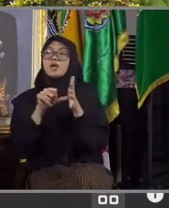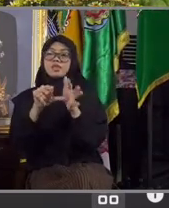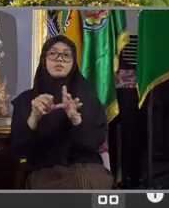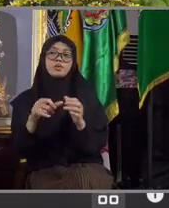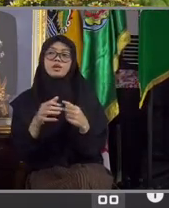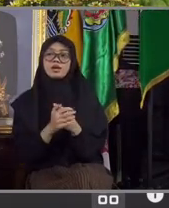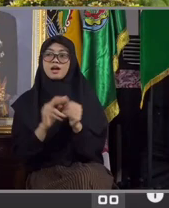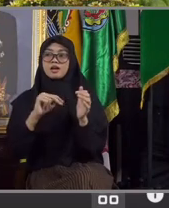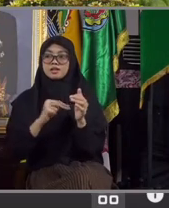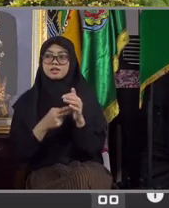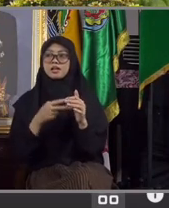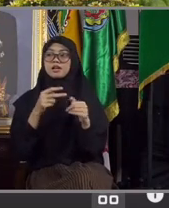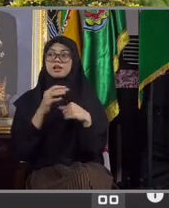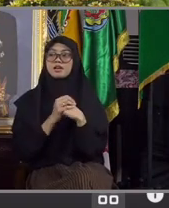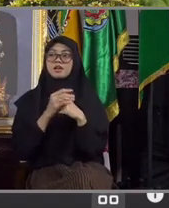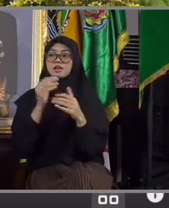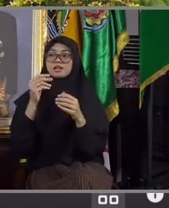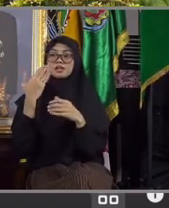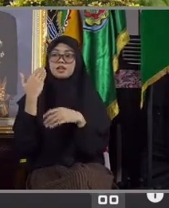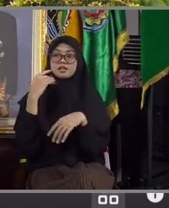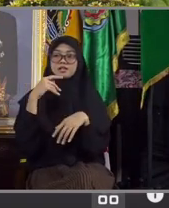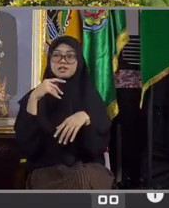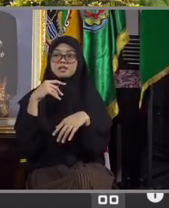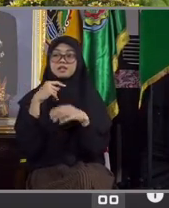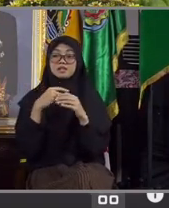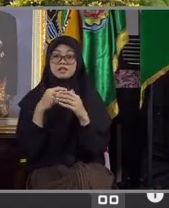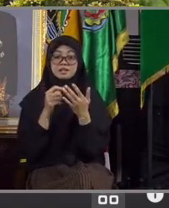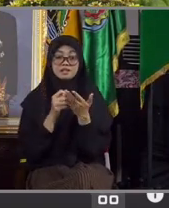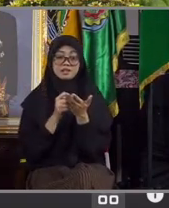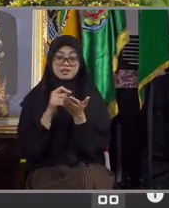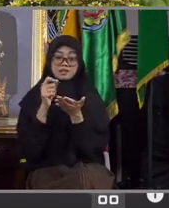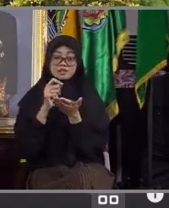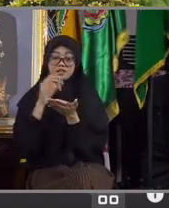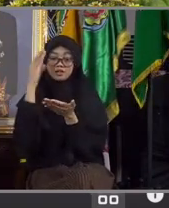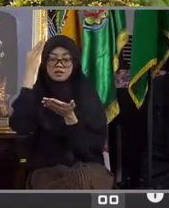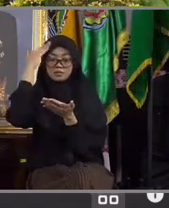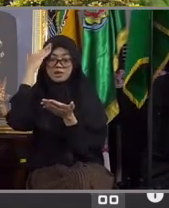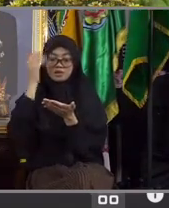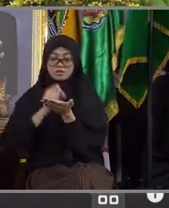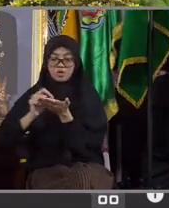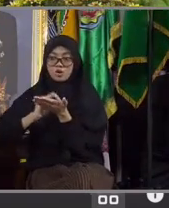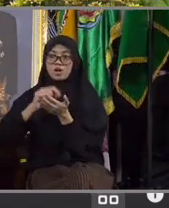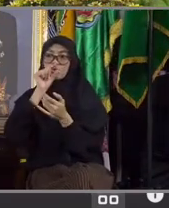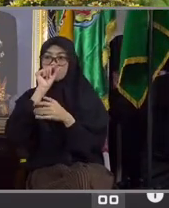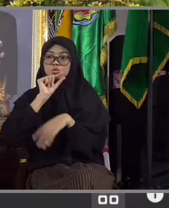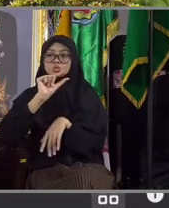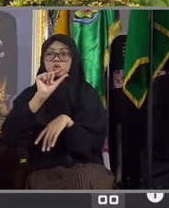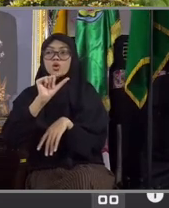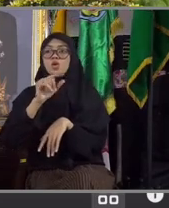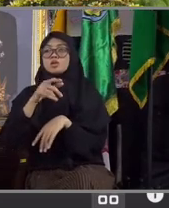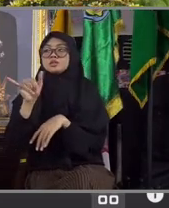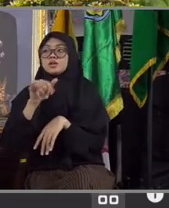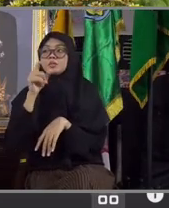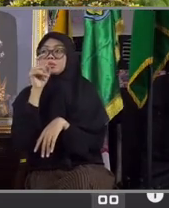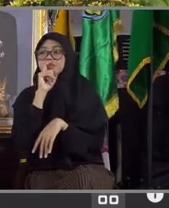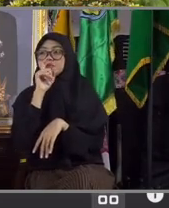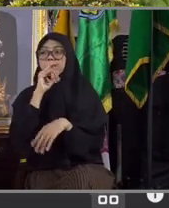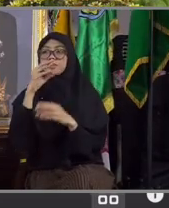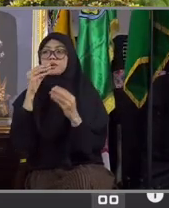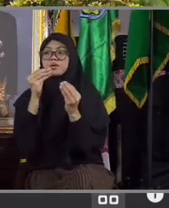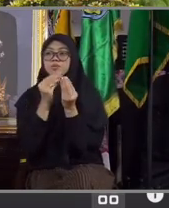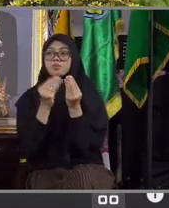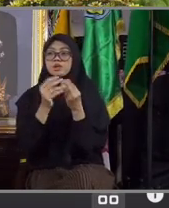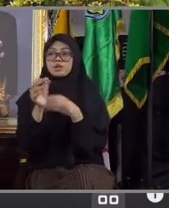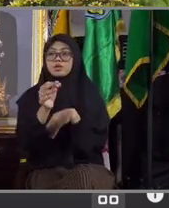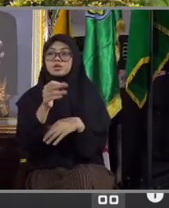Bu, yang dari kepala sekolah usulkan ya. Usulkan ya. Di apa namanya Pak Wali, kecuali itu